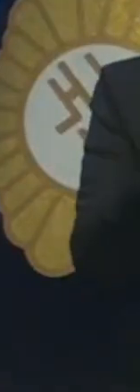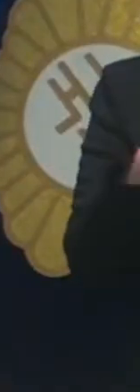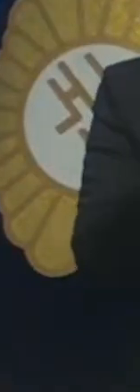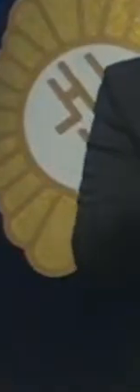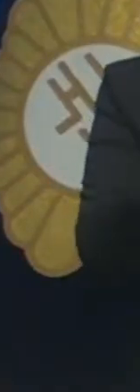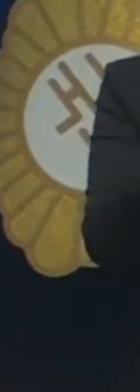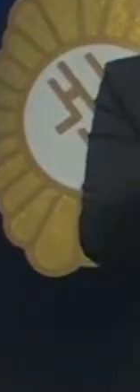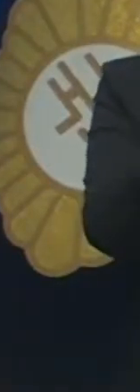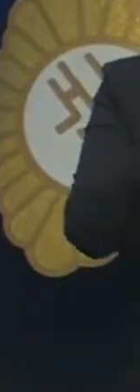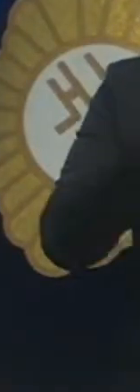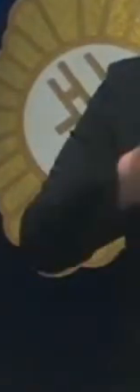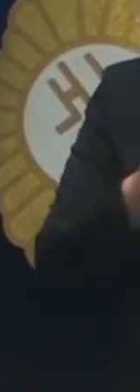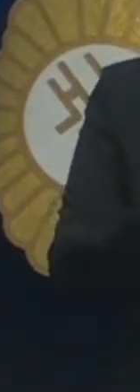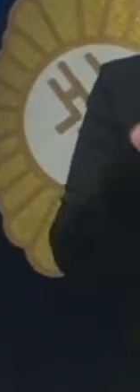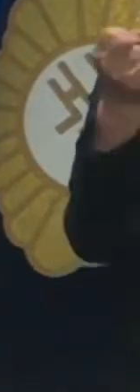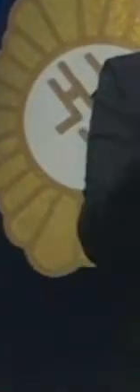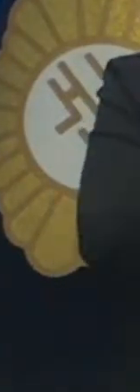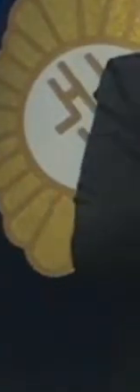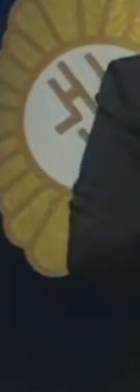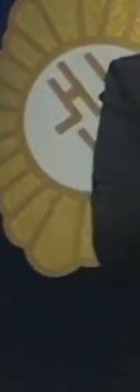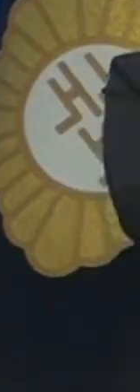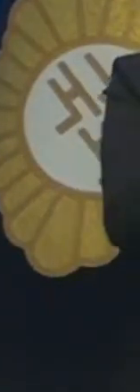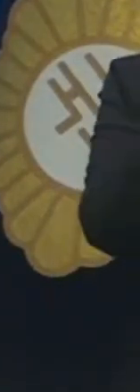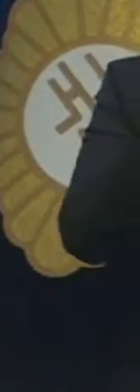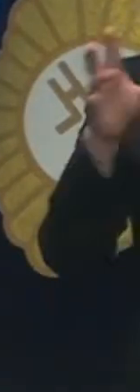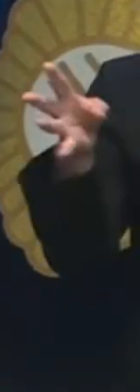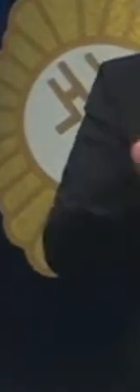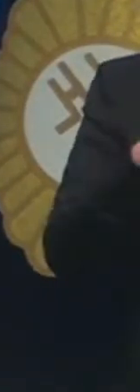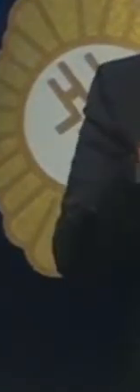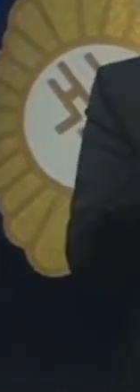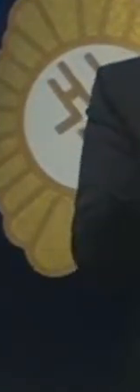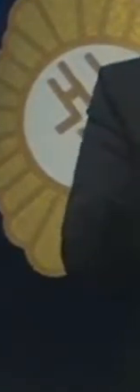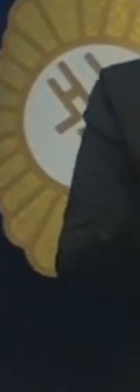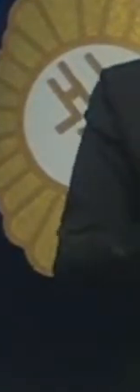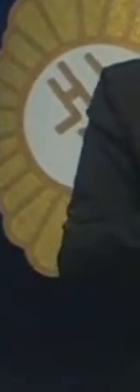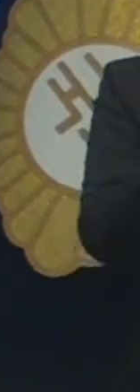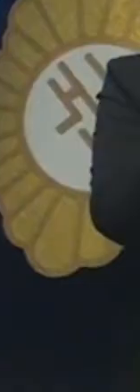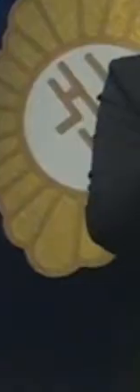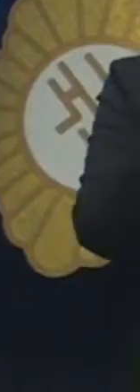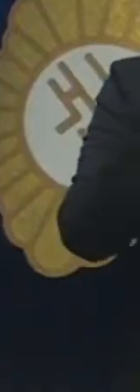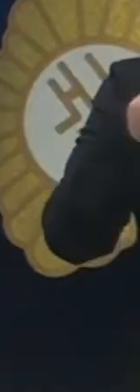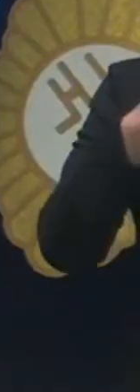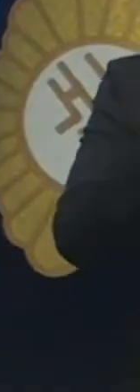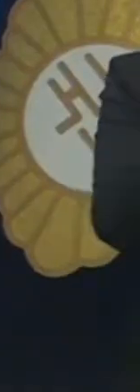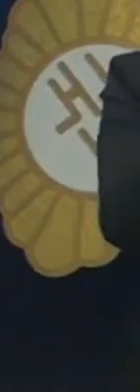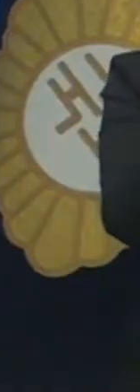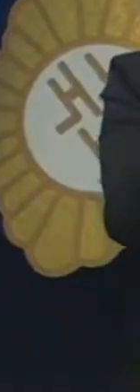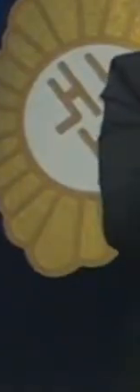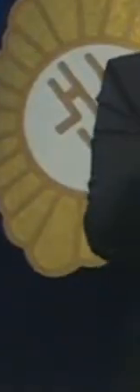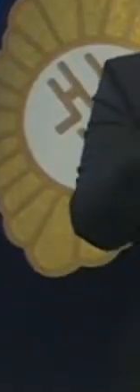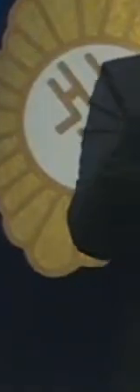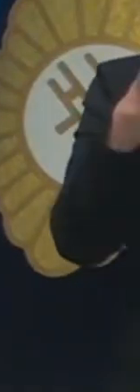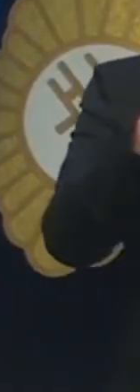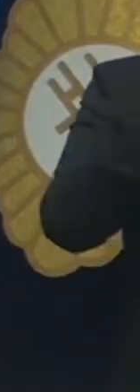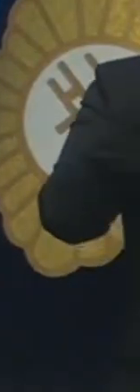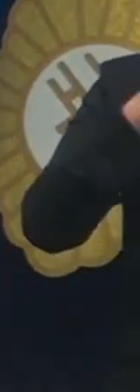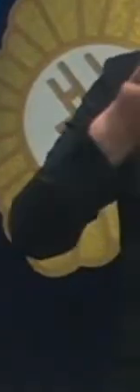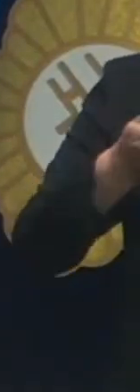마련해 주십시오. 그리고 여야가 합의했던 국회 차원의 MBK 청문회를